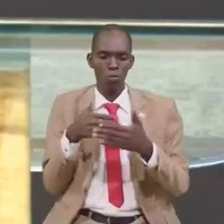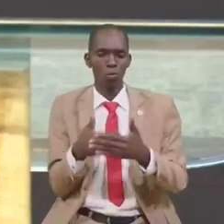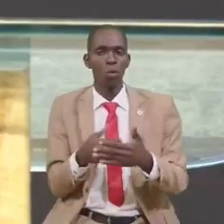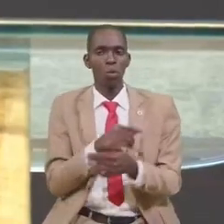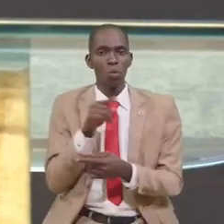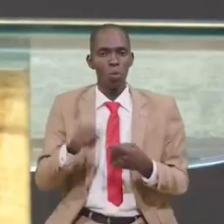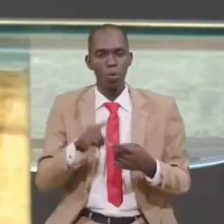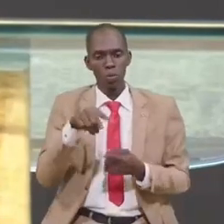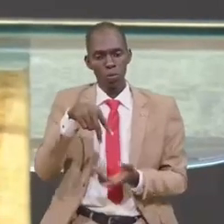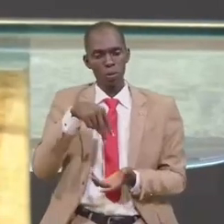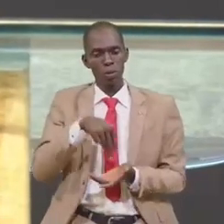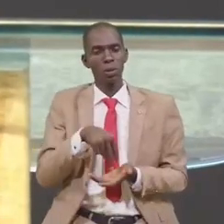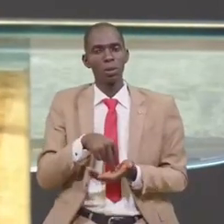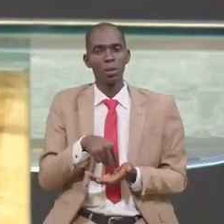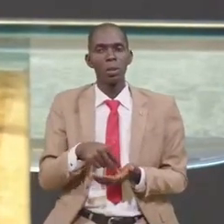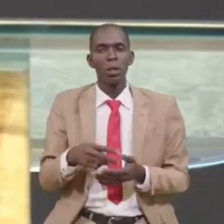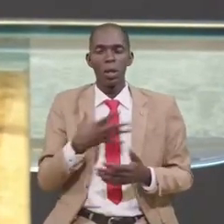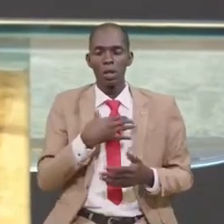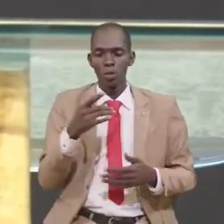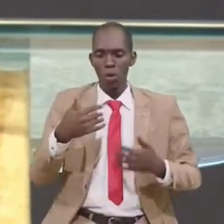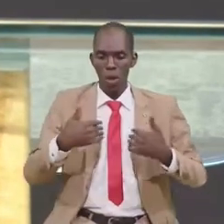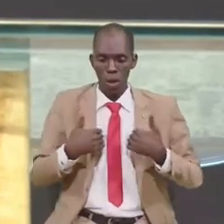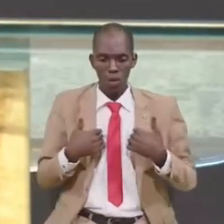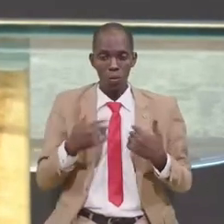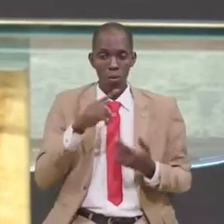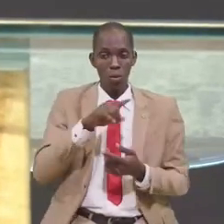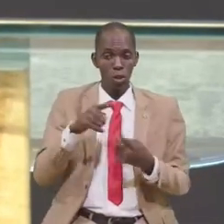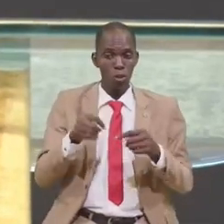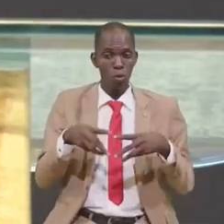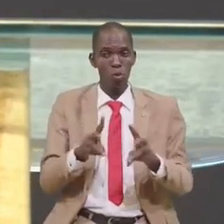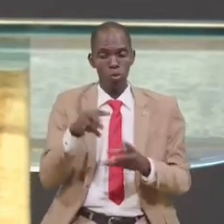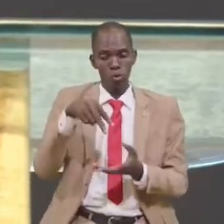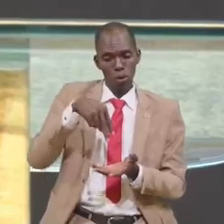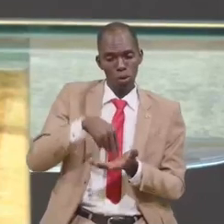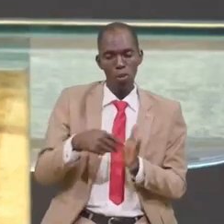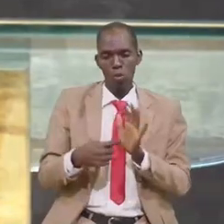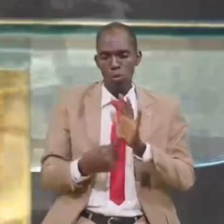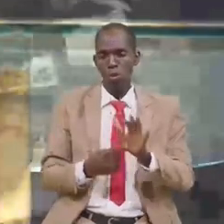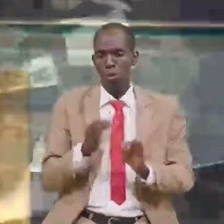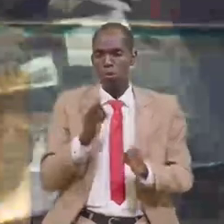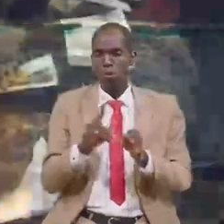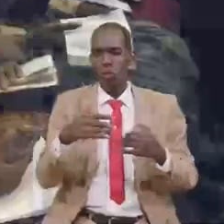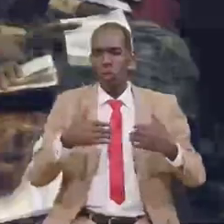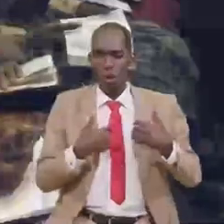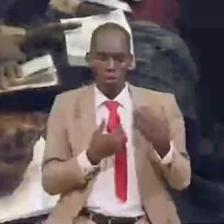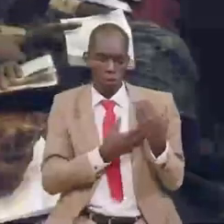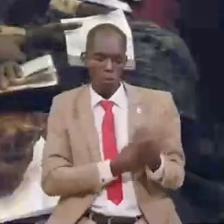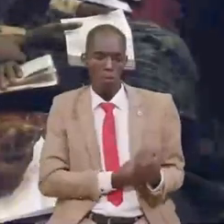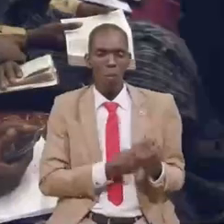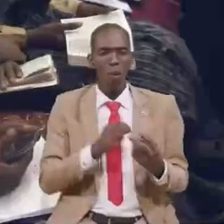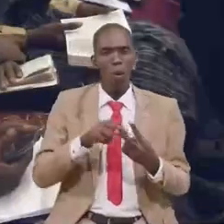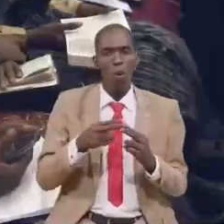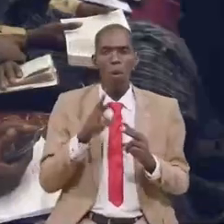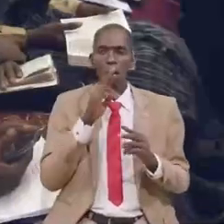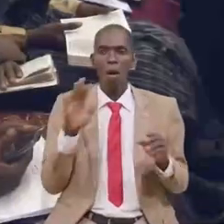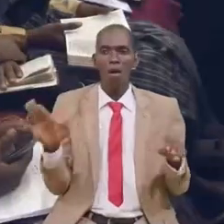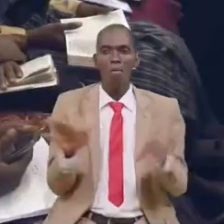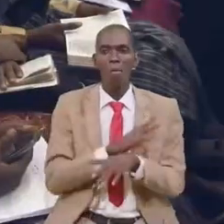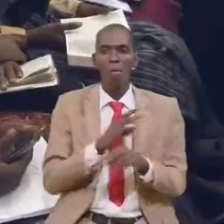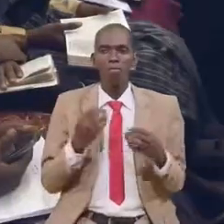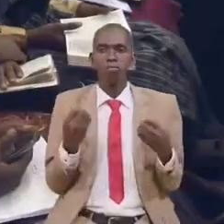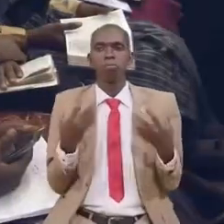dire que vous avez la confiance ou pas, que vous êtes peureux, la façon dont vous